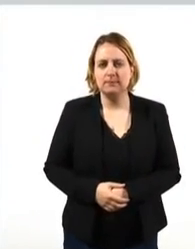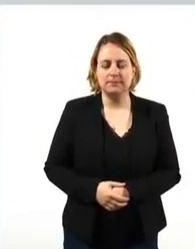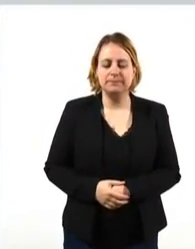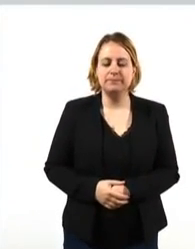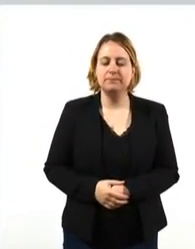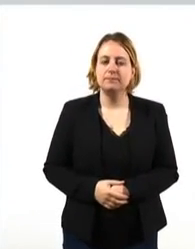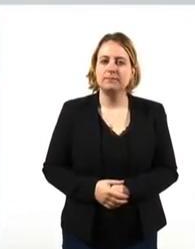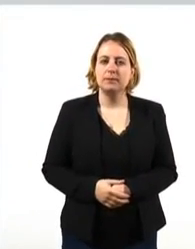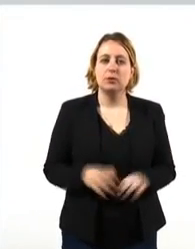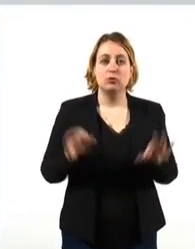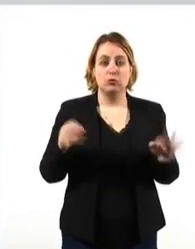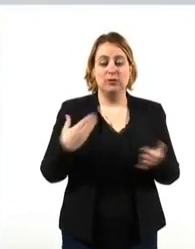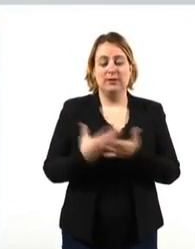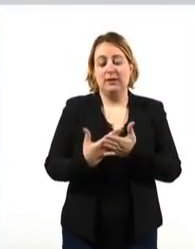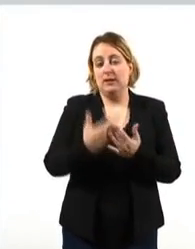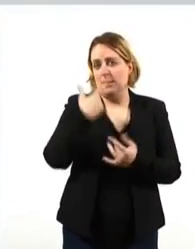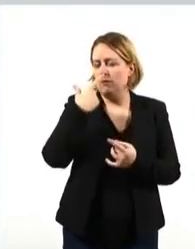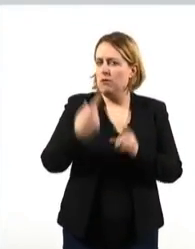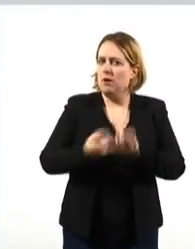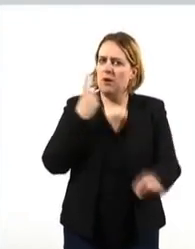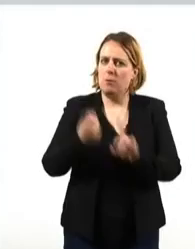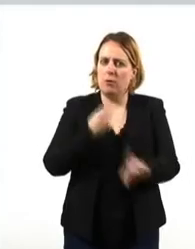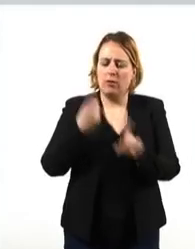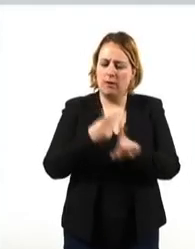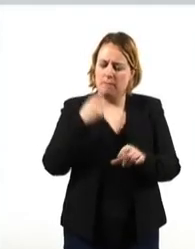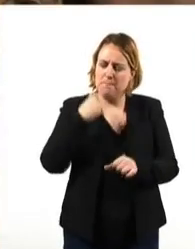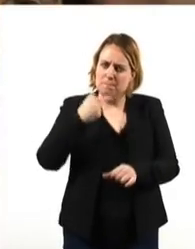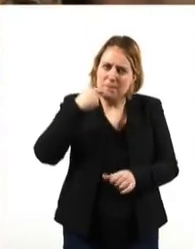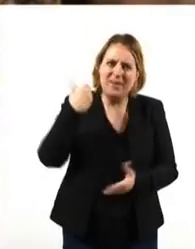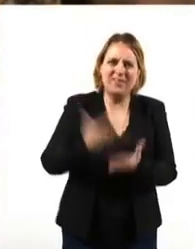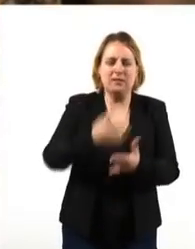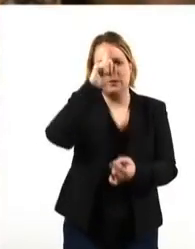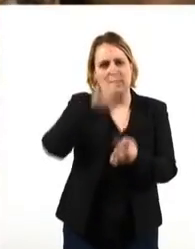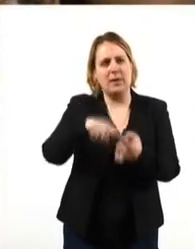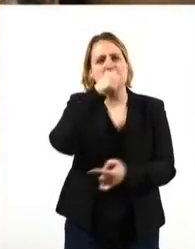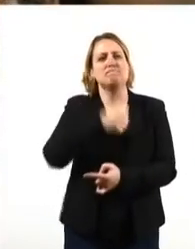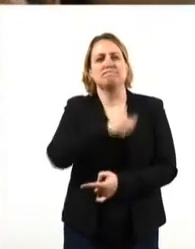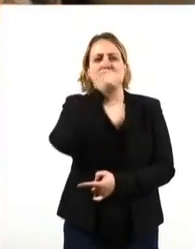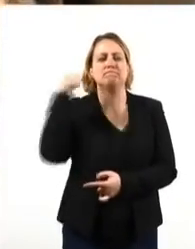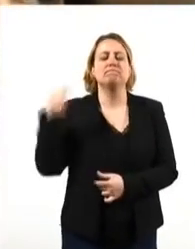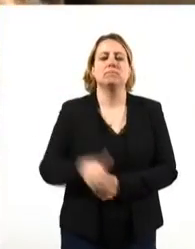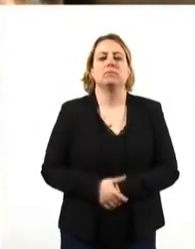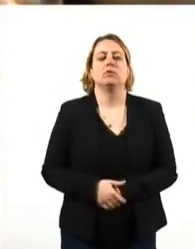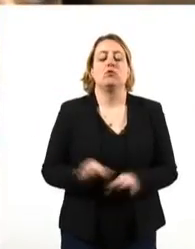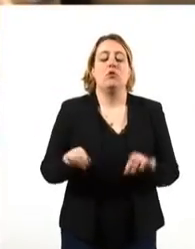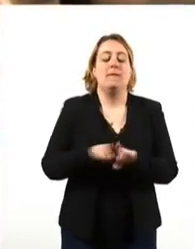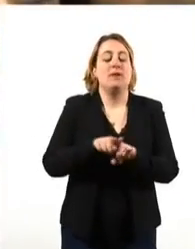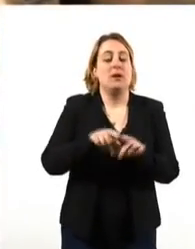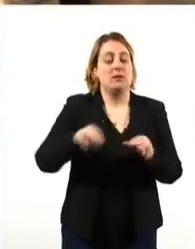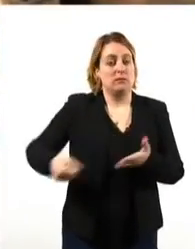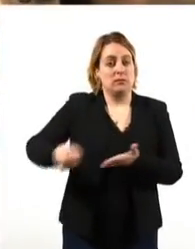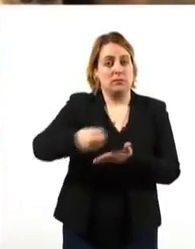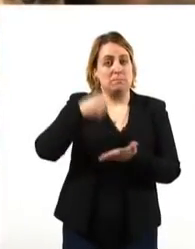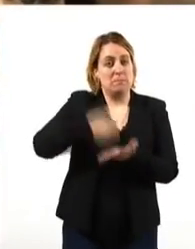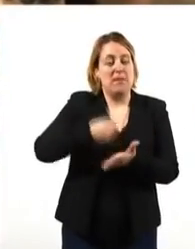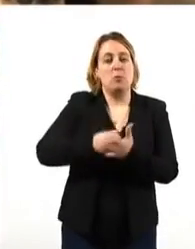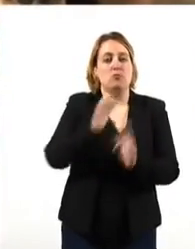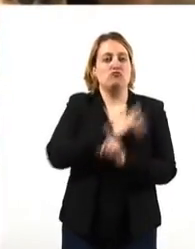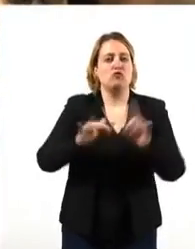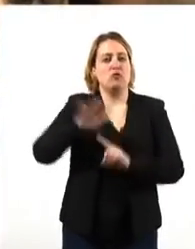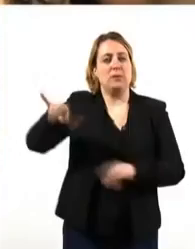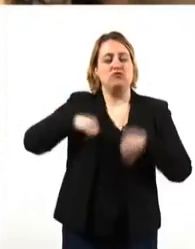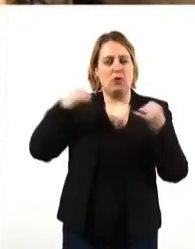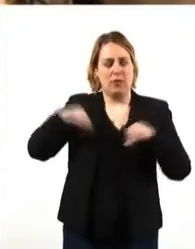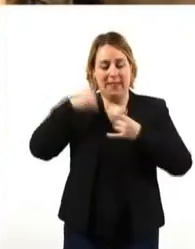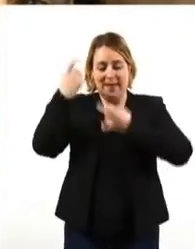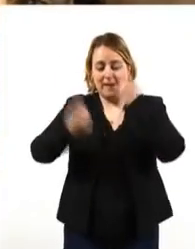nous, il y a vraiment ce sujet-là à remettre au centre du débat, et sur les minima sociaux jeunes, à apporter des solutions concrètes pour lutter, et